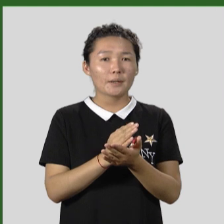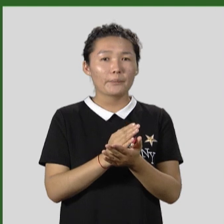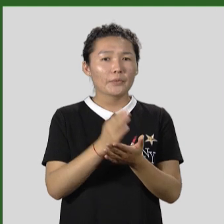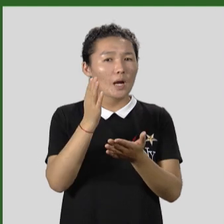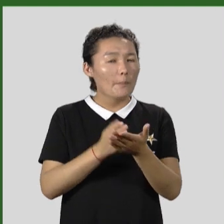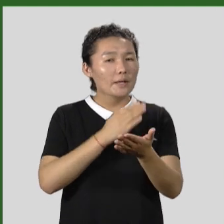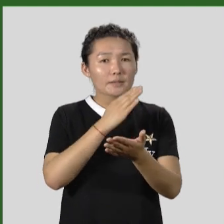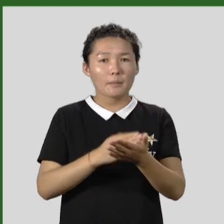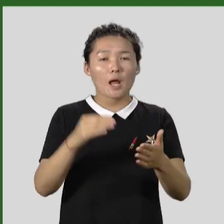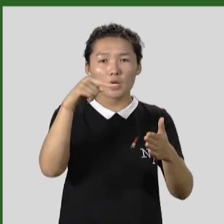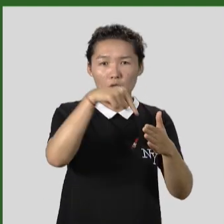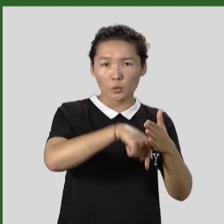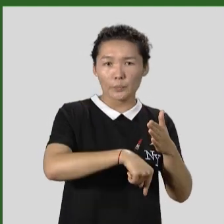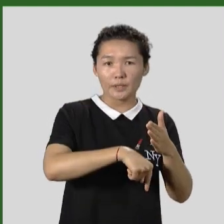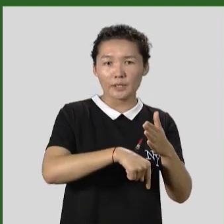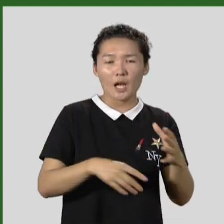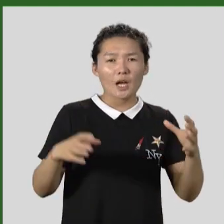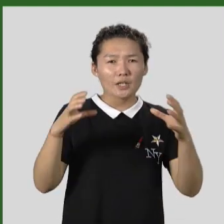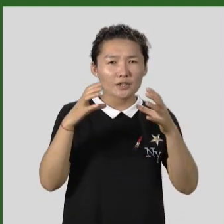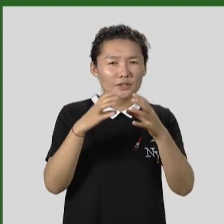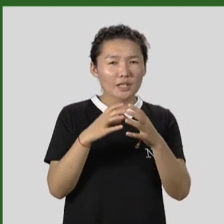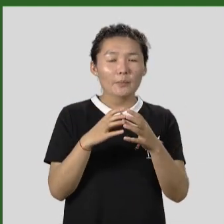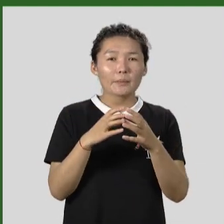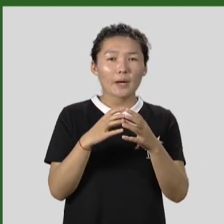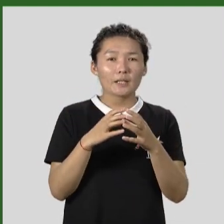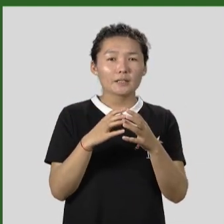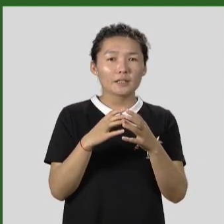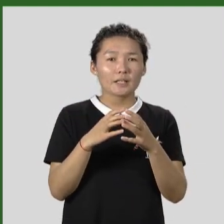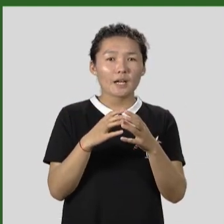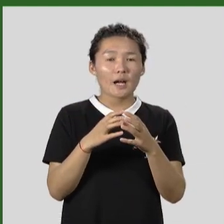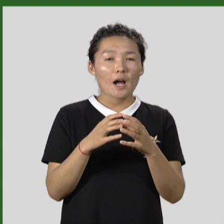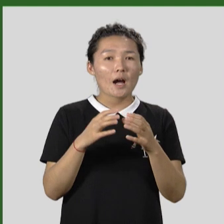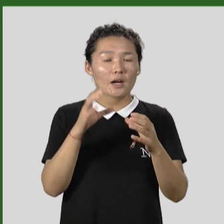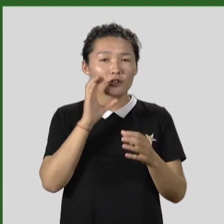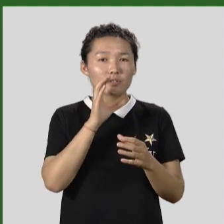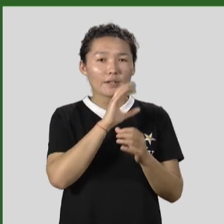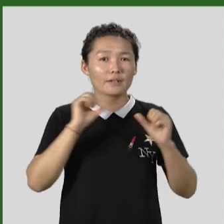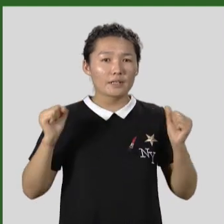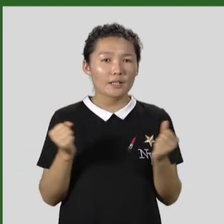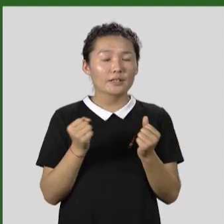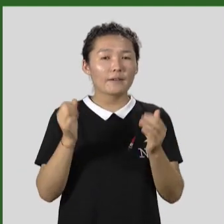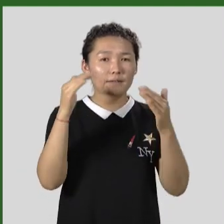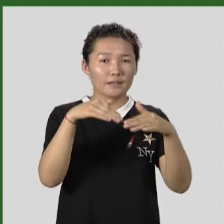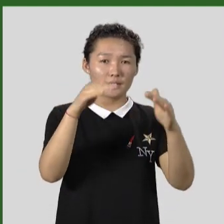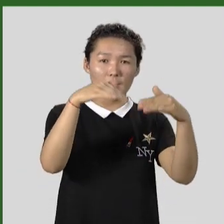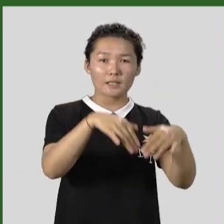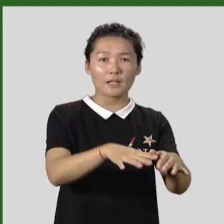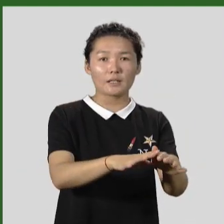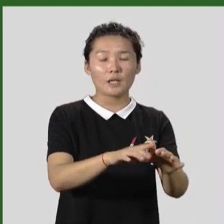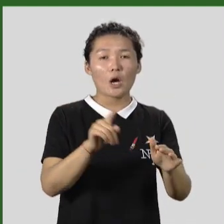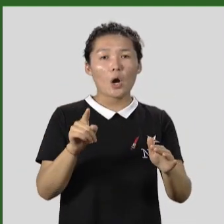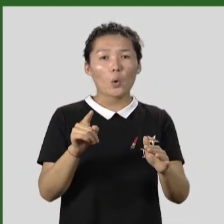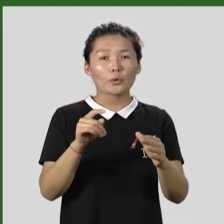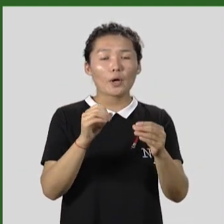И самый маленький по площади – Северный Ледовитый океан. Он почти в 13 раз